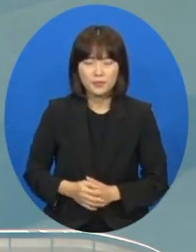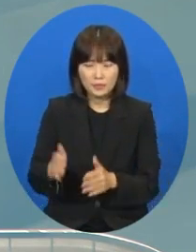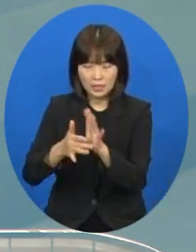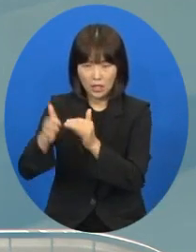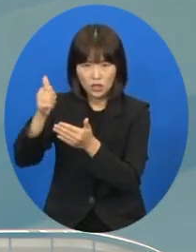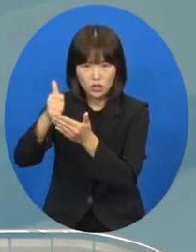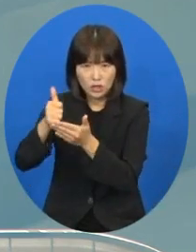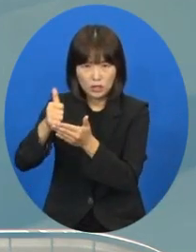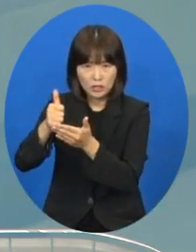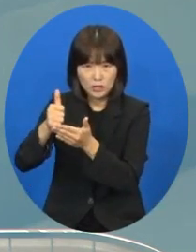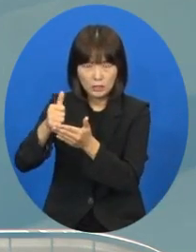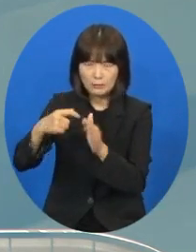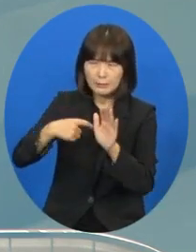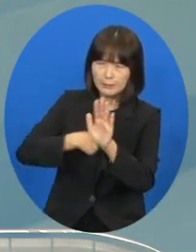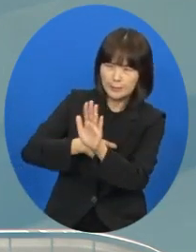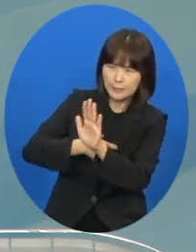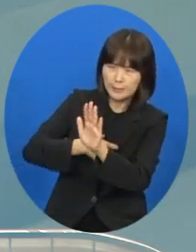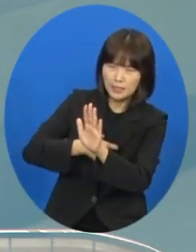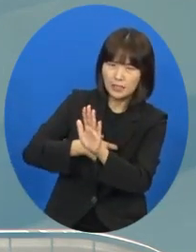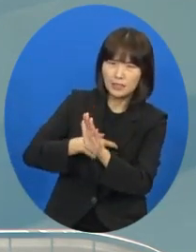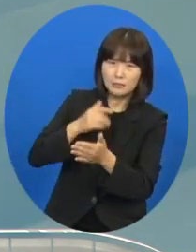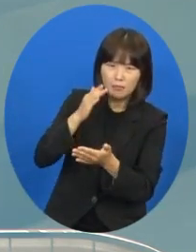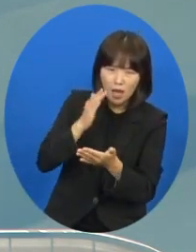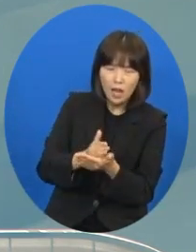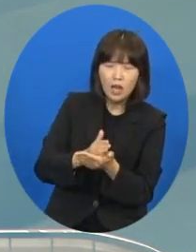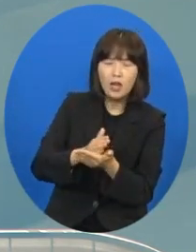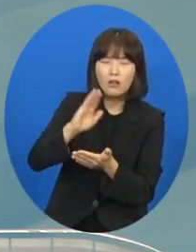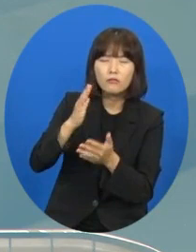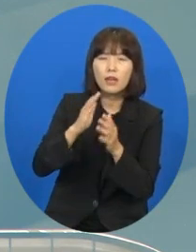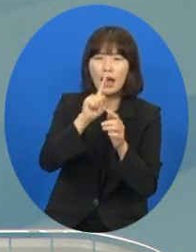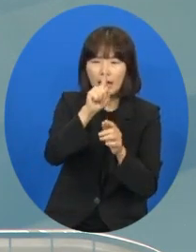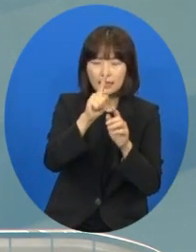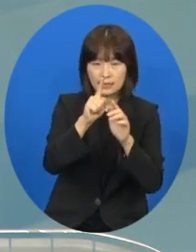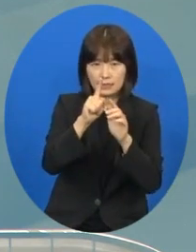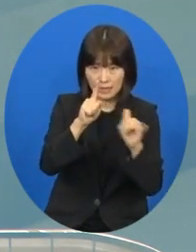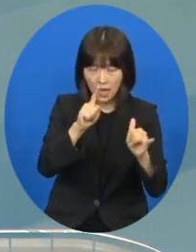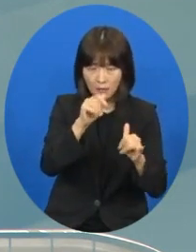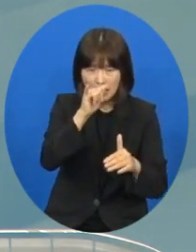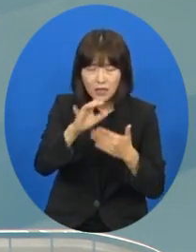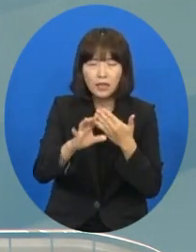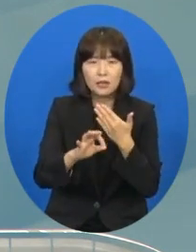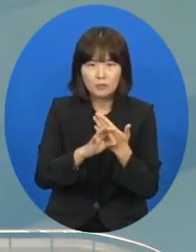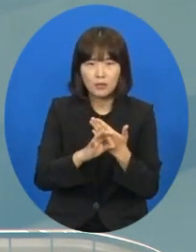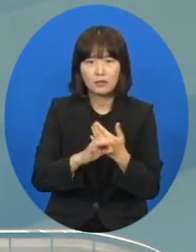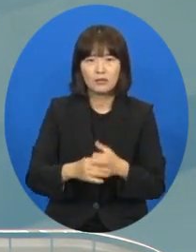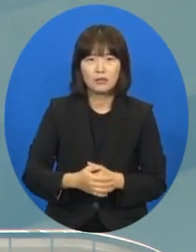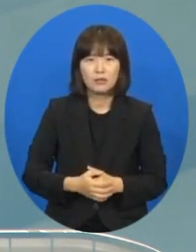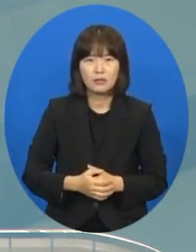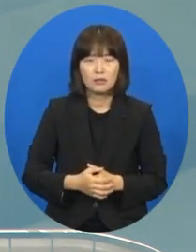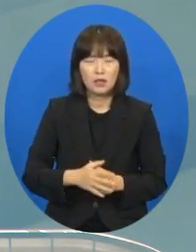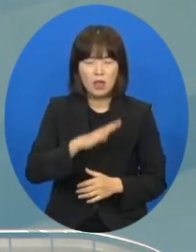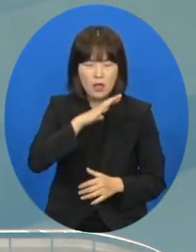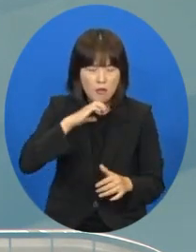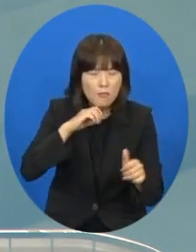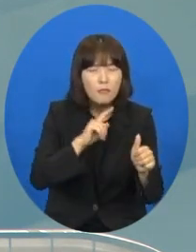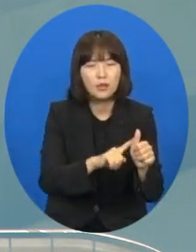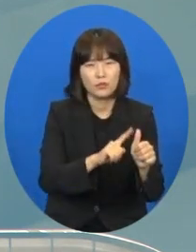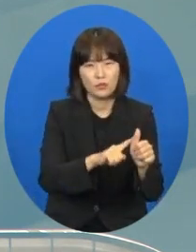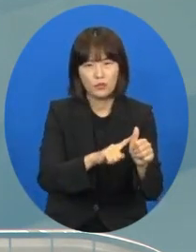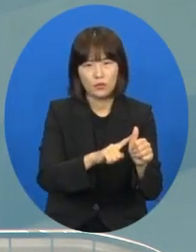예수님 부인하지 말아야 될 딱 한 사람이 있다면, 그런 사람을 꼽으라면 베드로를 꼽아야 될